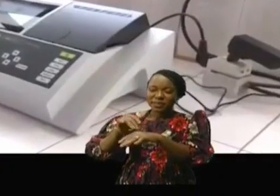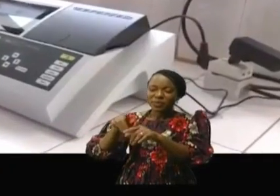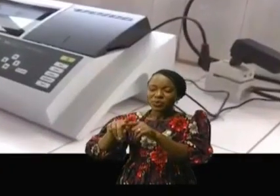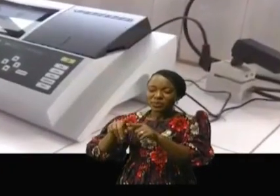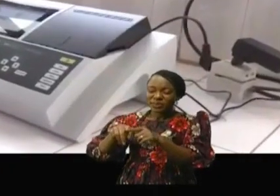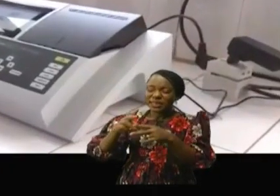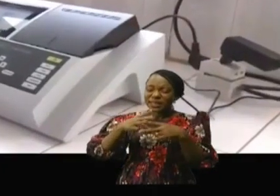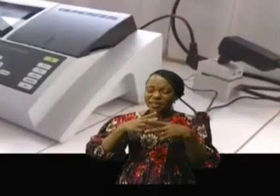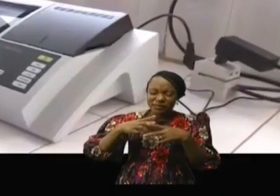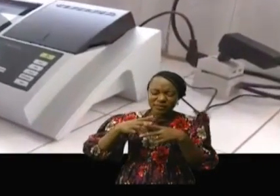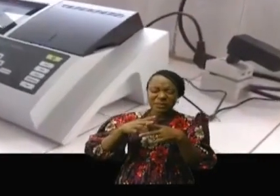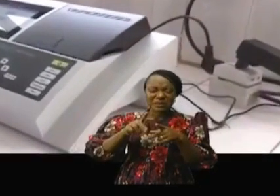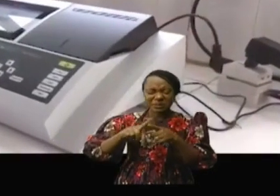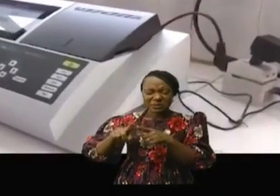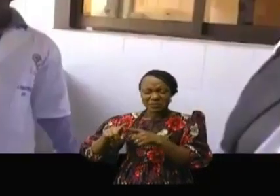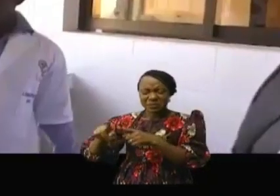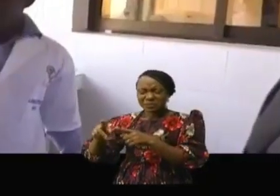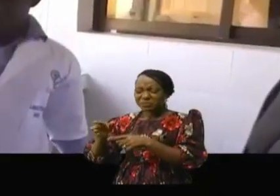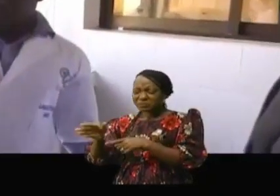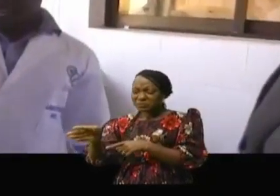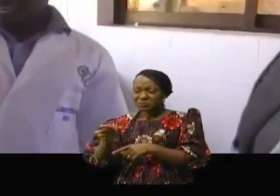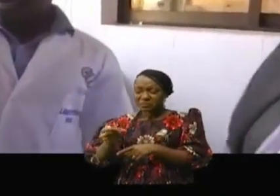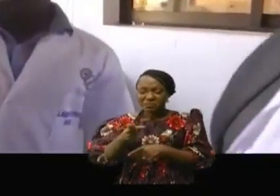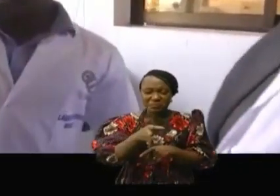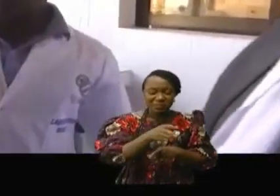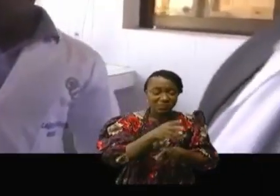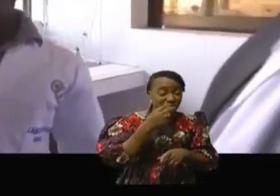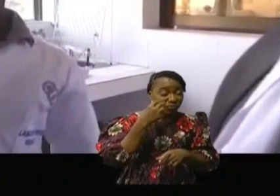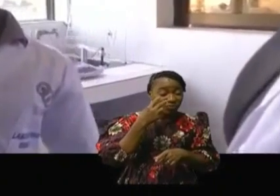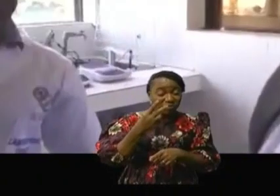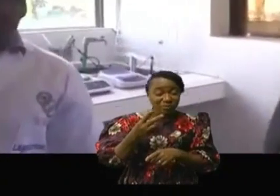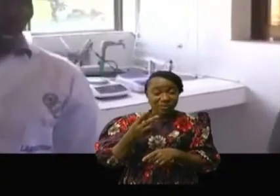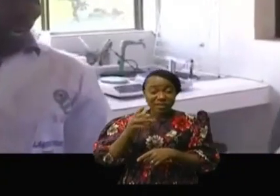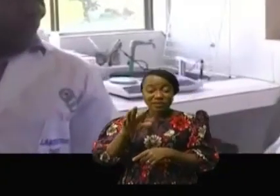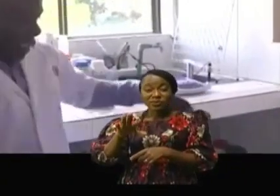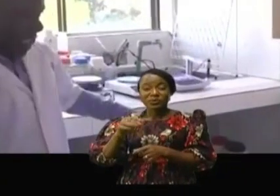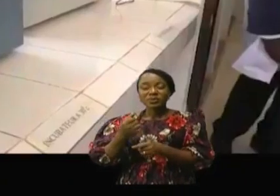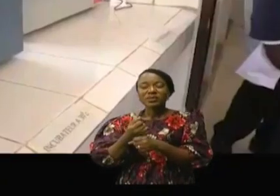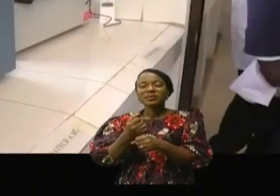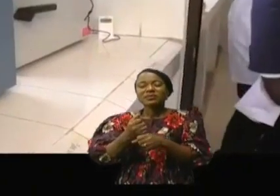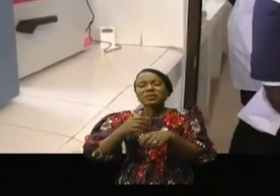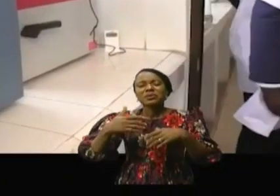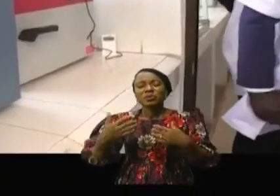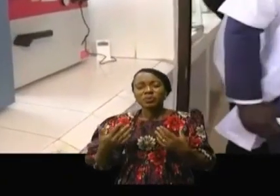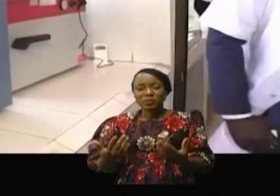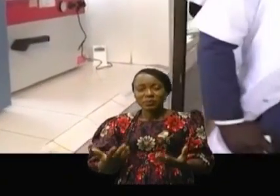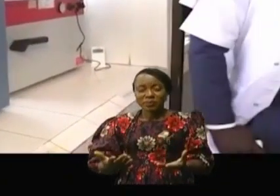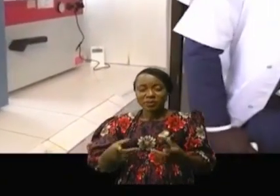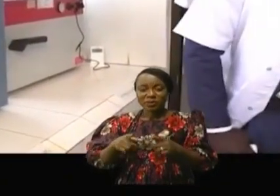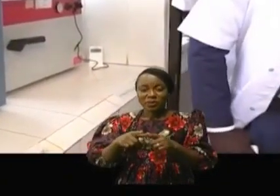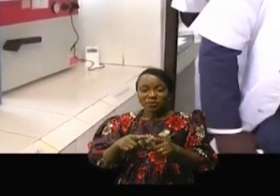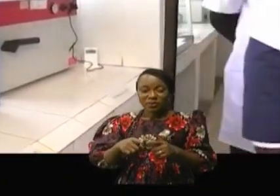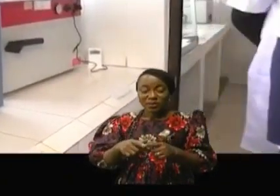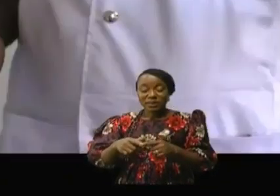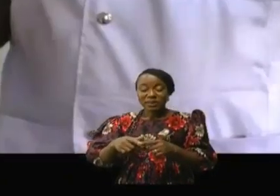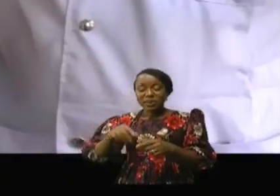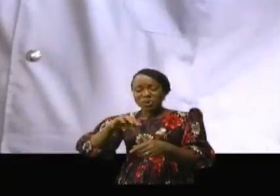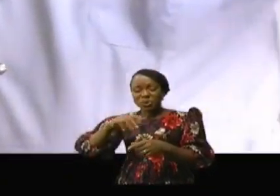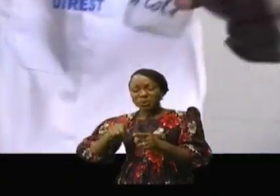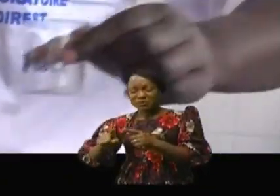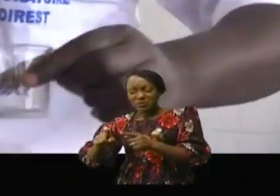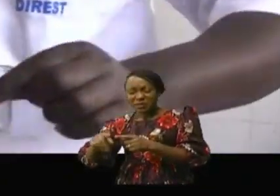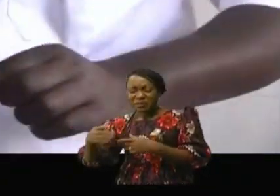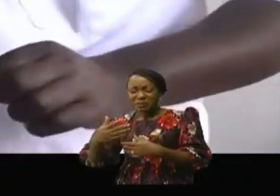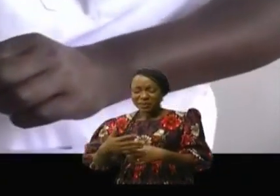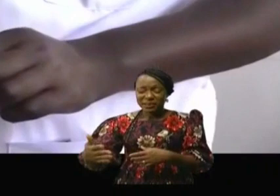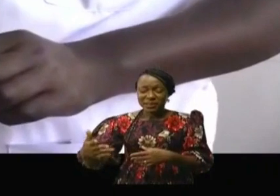les différents compartiments de ce laboratoire pour s'enquérir de son fonctionnement. Spectromètre, incubateur, salle de